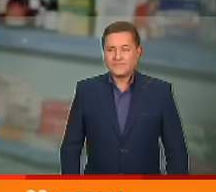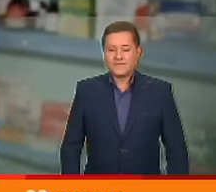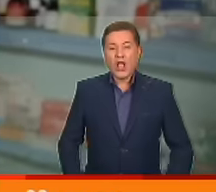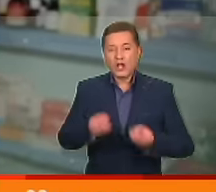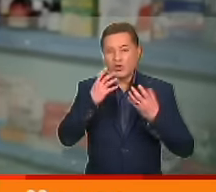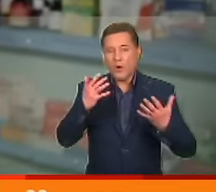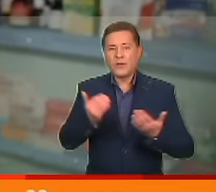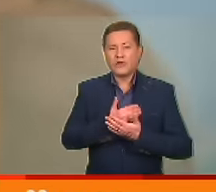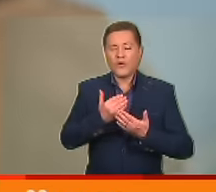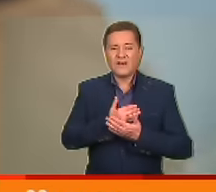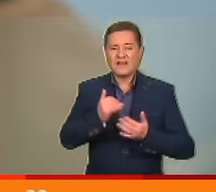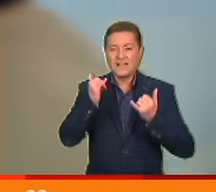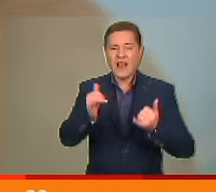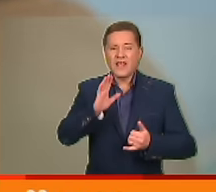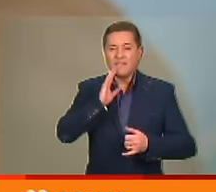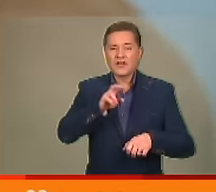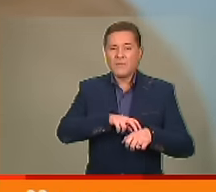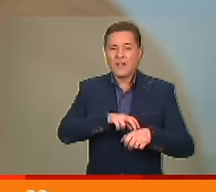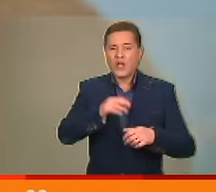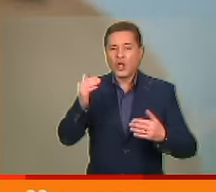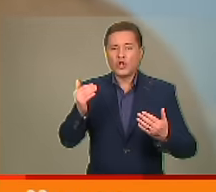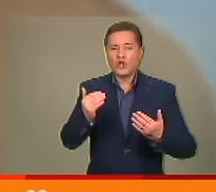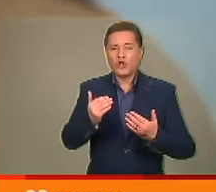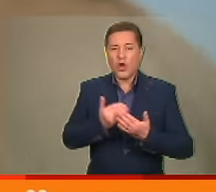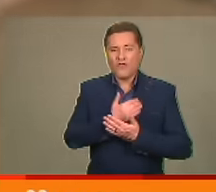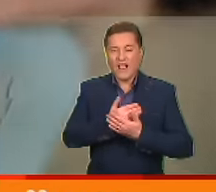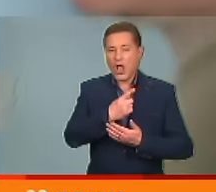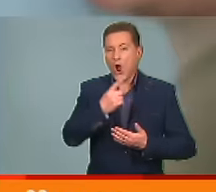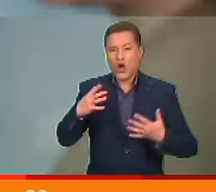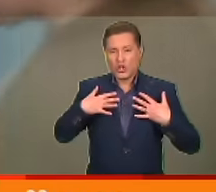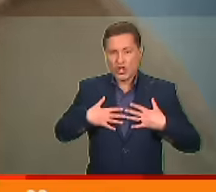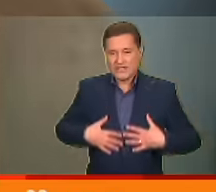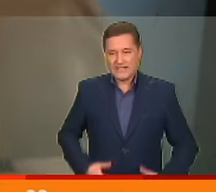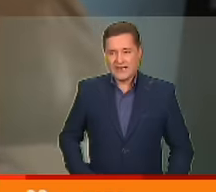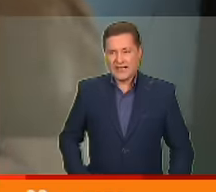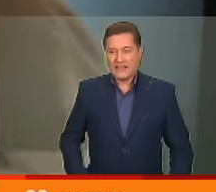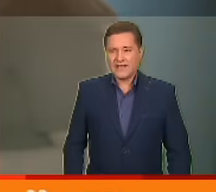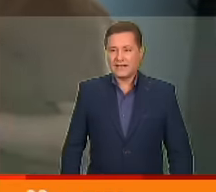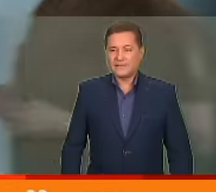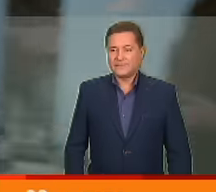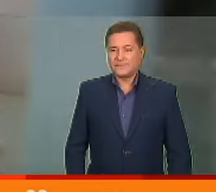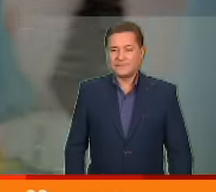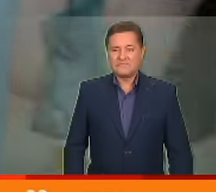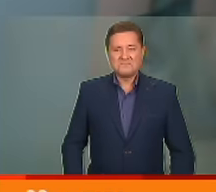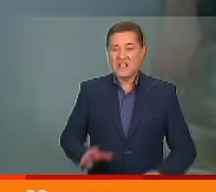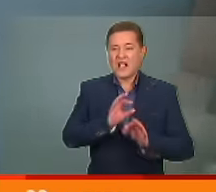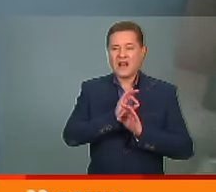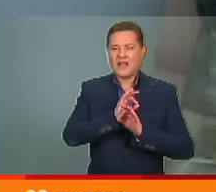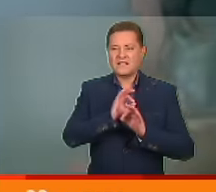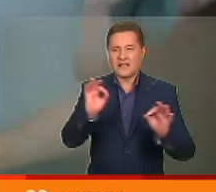Добрі новини для дівчат-медичок – новий однострій. Та ти що? Красота.